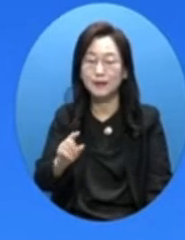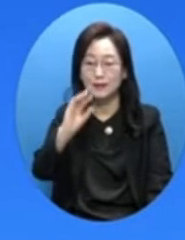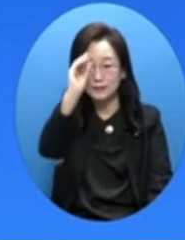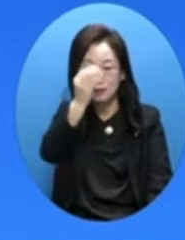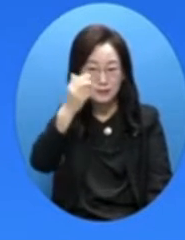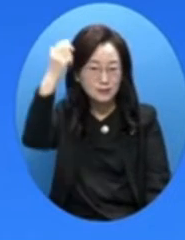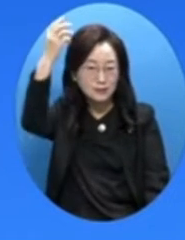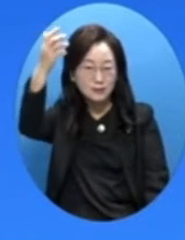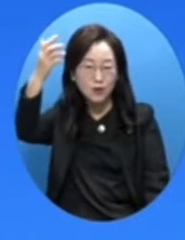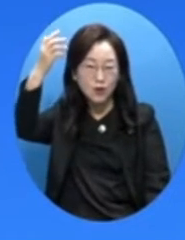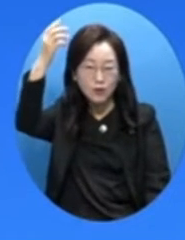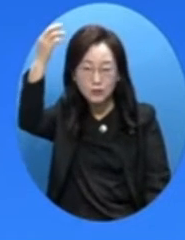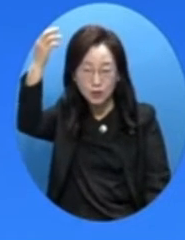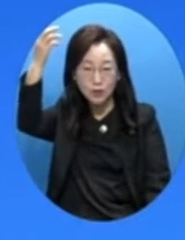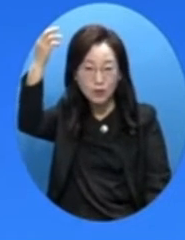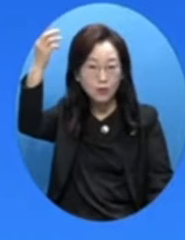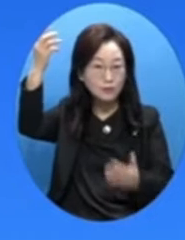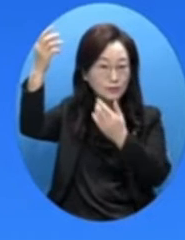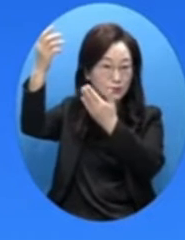성령께서